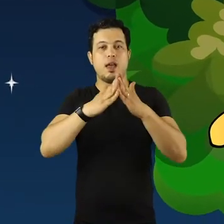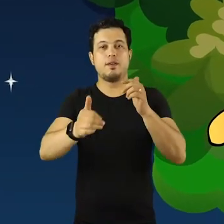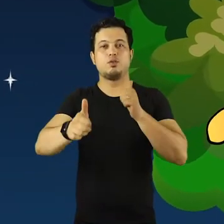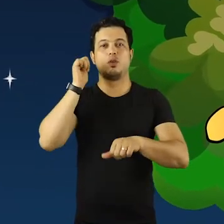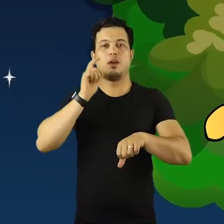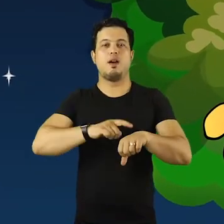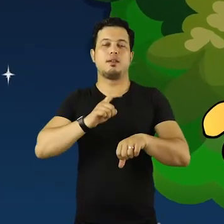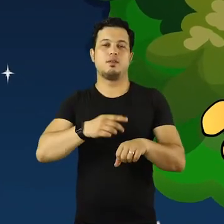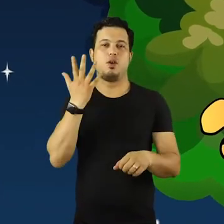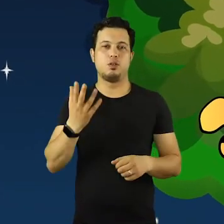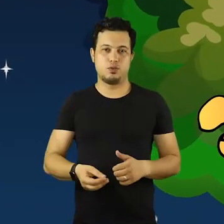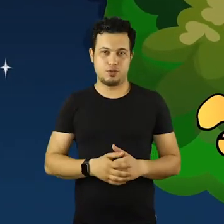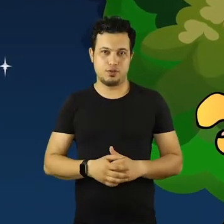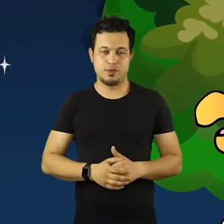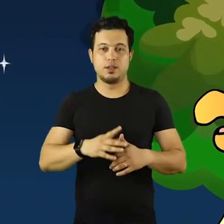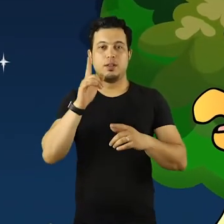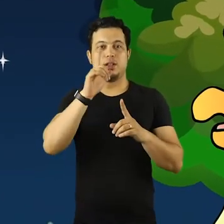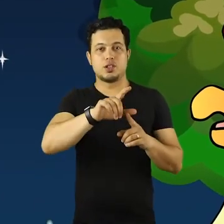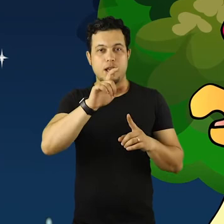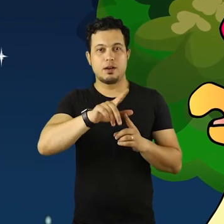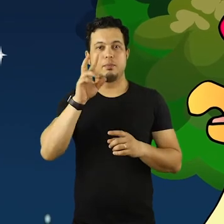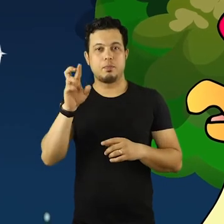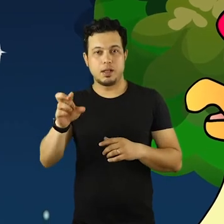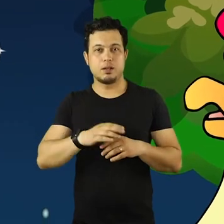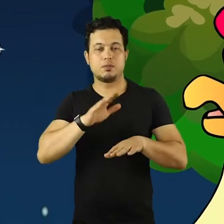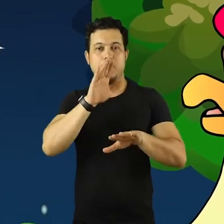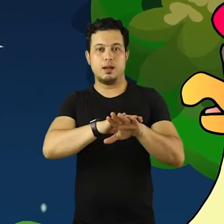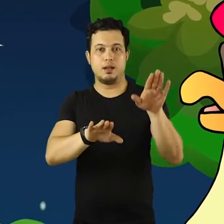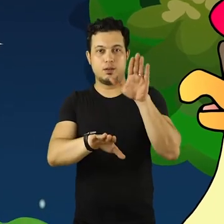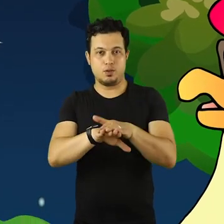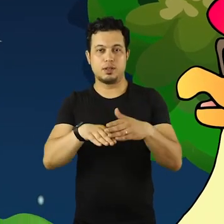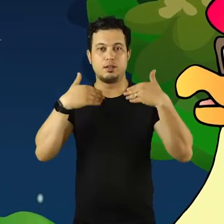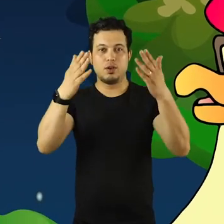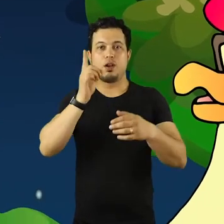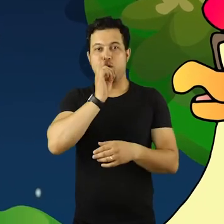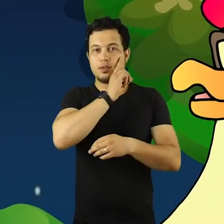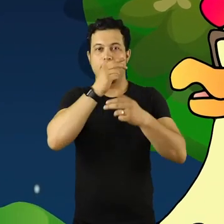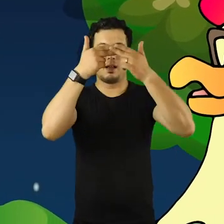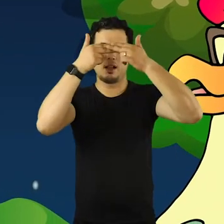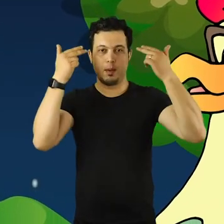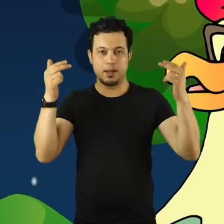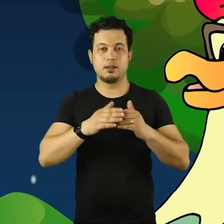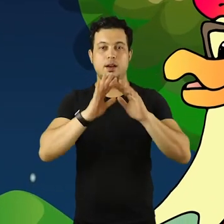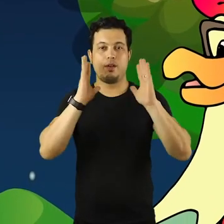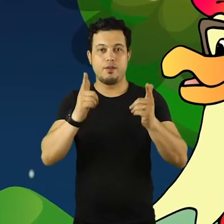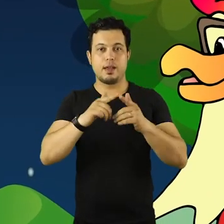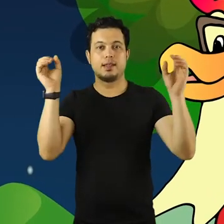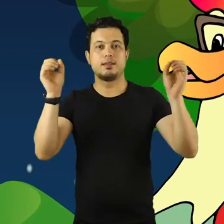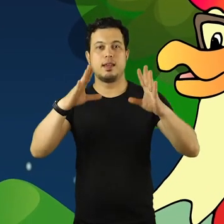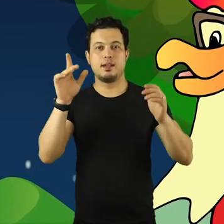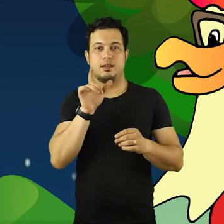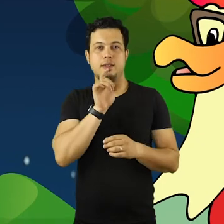eve dönme vakti gelmişti. Çınar'la Pınar ellerini üst üste koyup gözlerini kapattılar ve